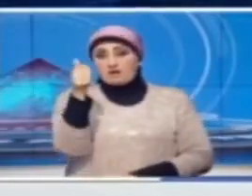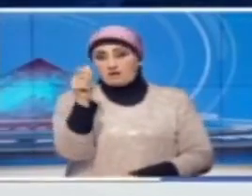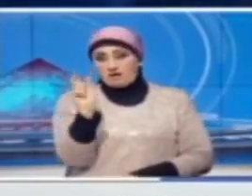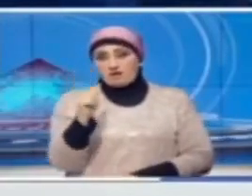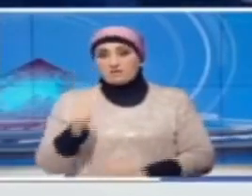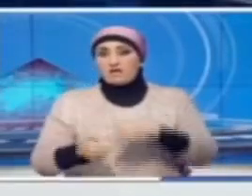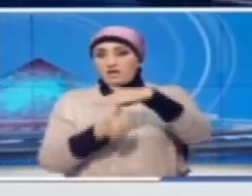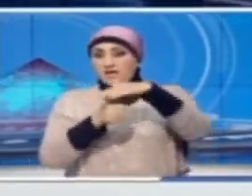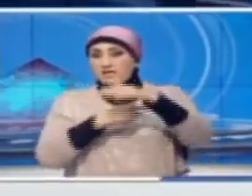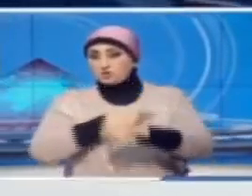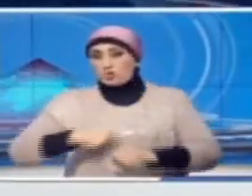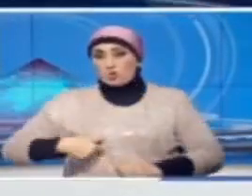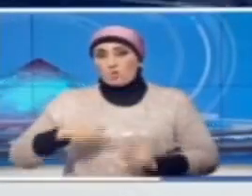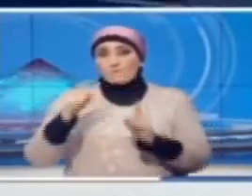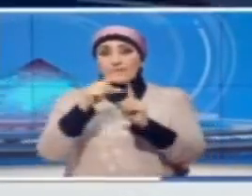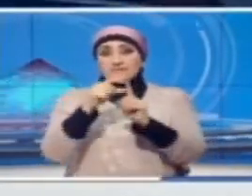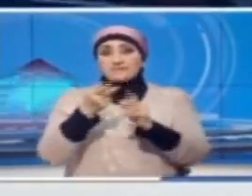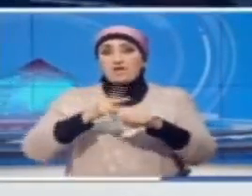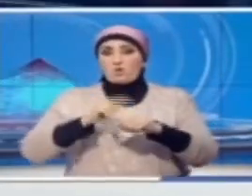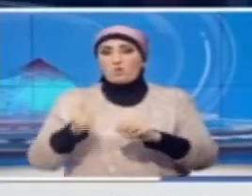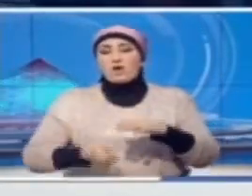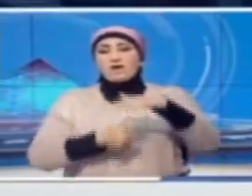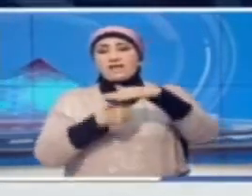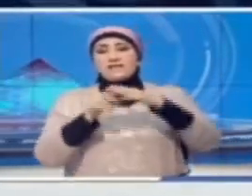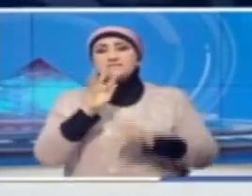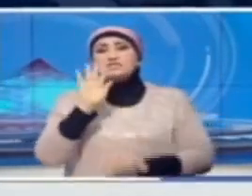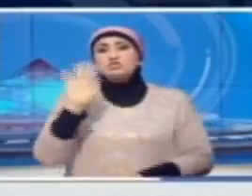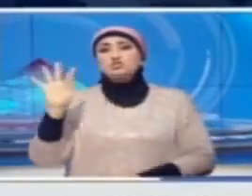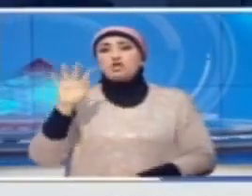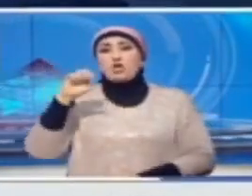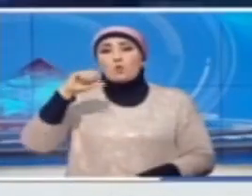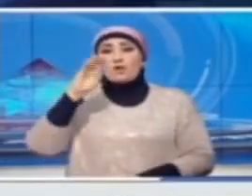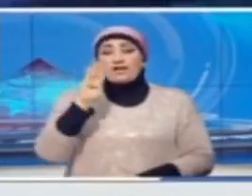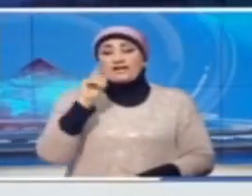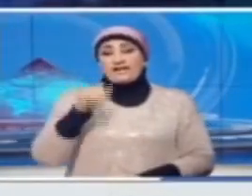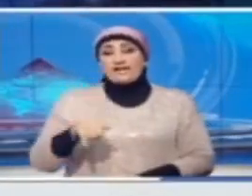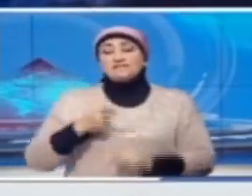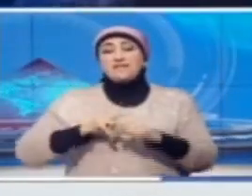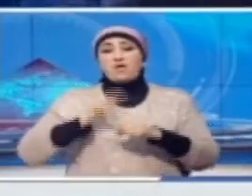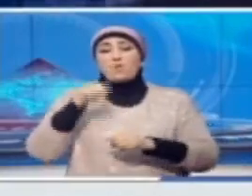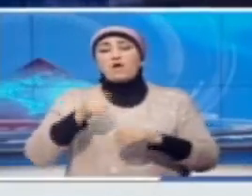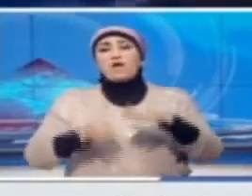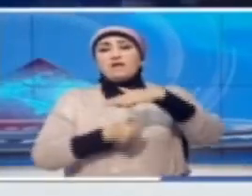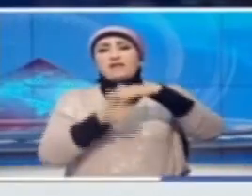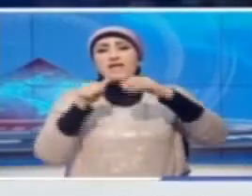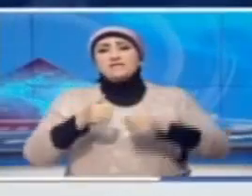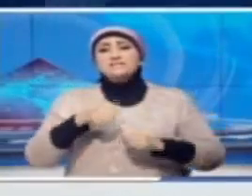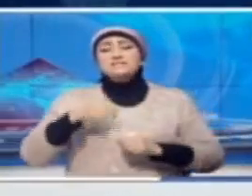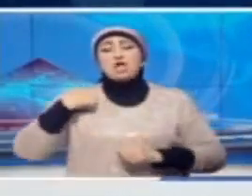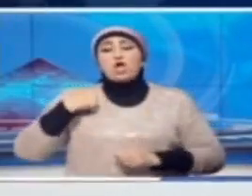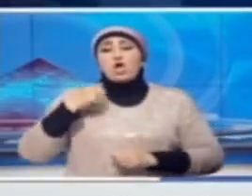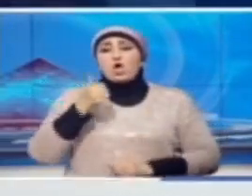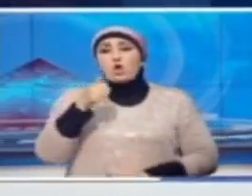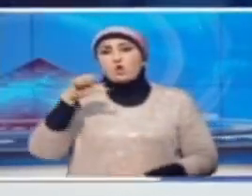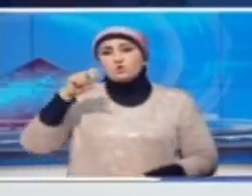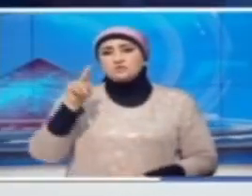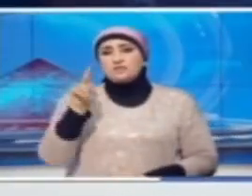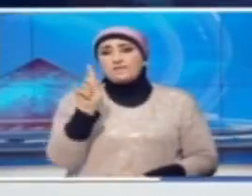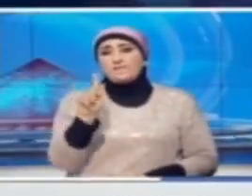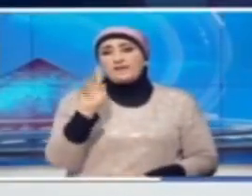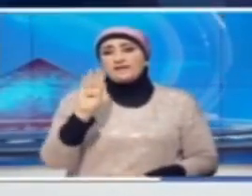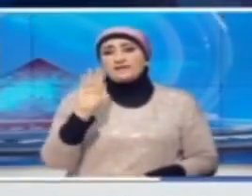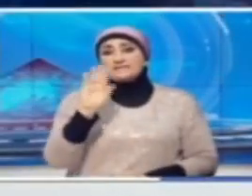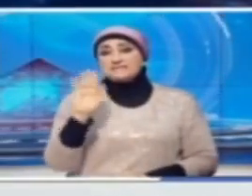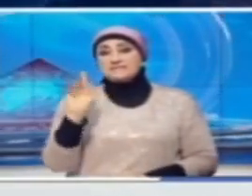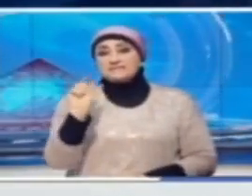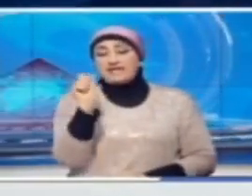وزراء باكستان والرئيس شوكت ميرزاييف رئيس أوزباكستان والشيخ محمد بن زايد آل نهيان ولي عهد